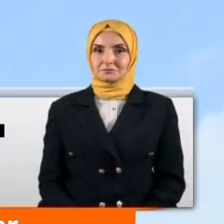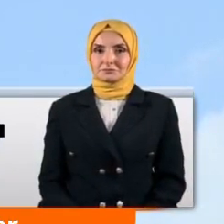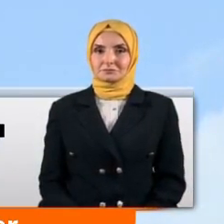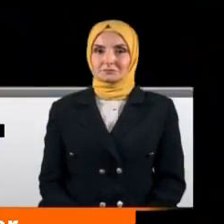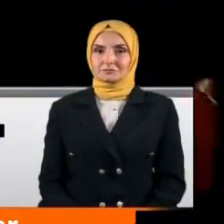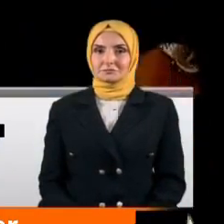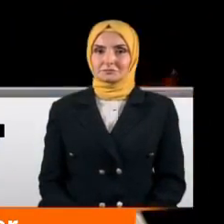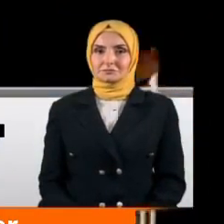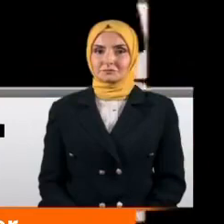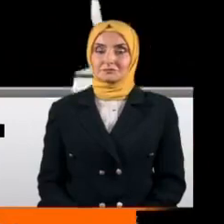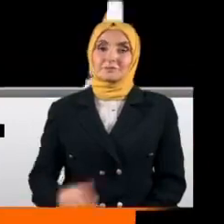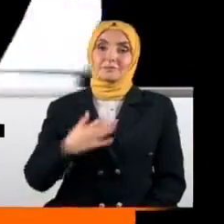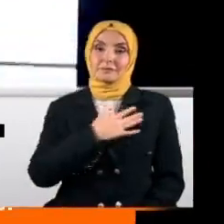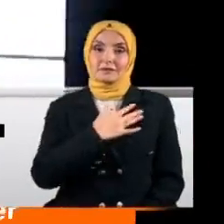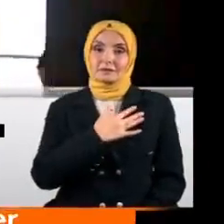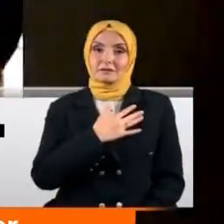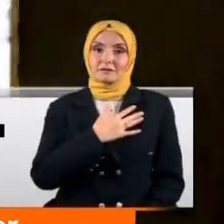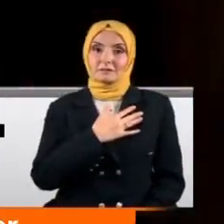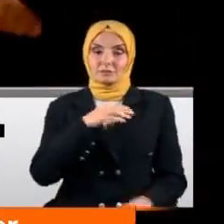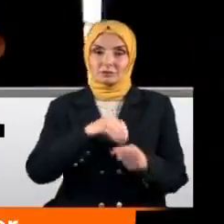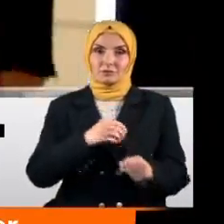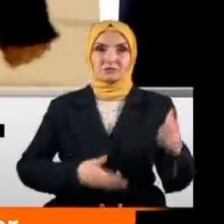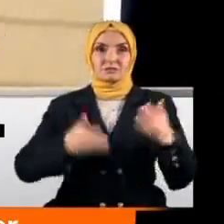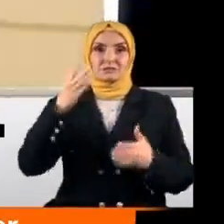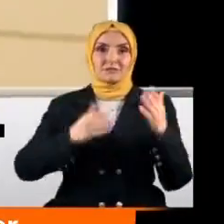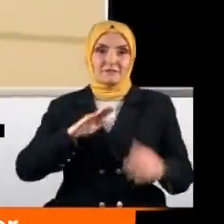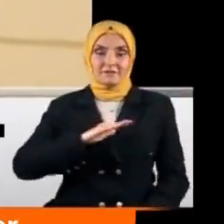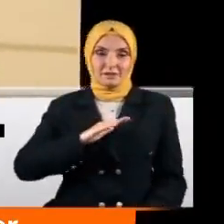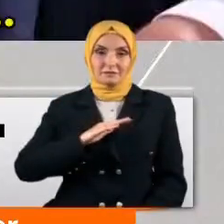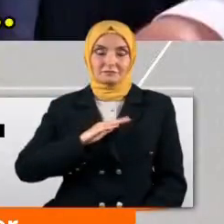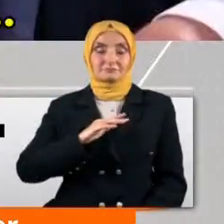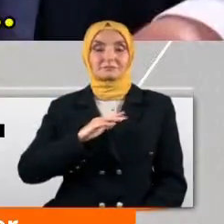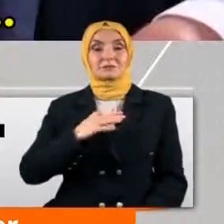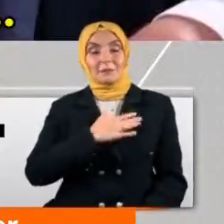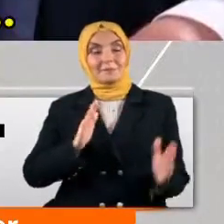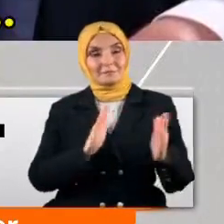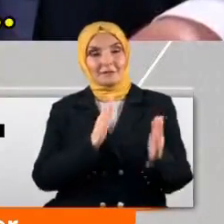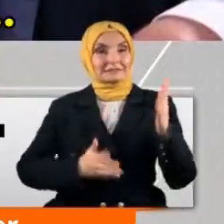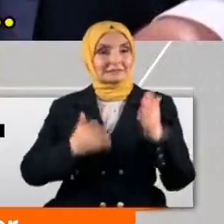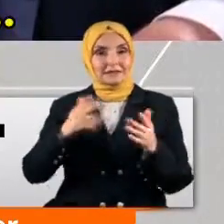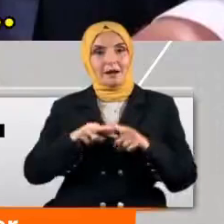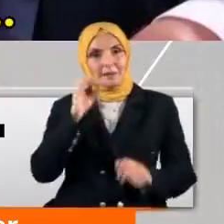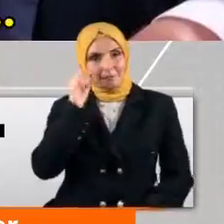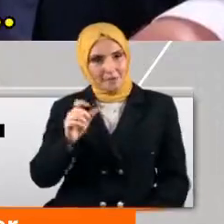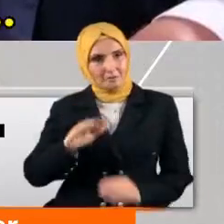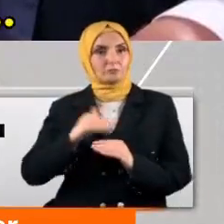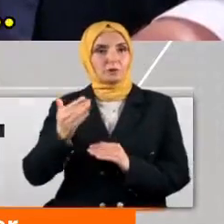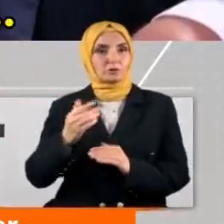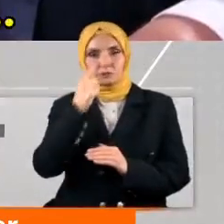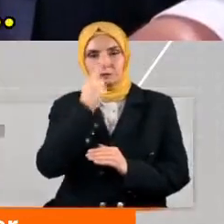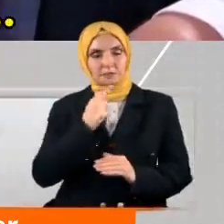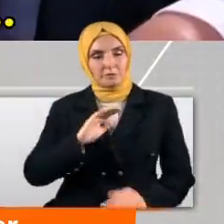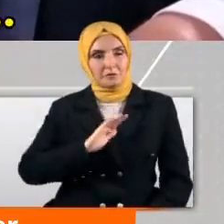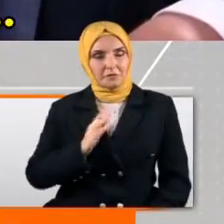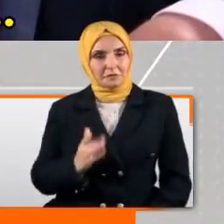Biz doğru bulmuyoruz CHP'ye kazanan kaldıran sadece Babacan değildi Biz Bu işin peşinde böyle şey deli gibi